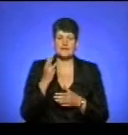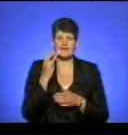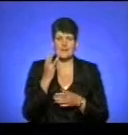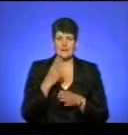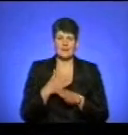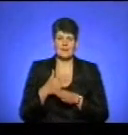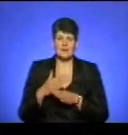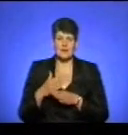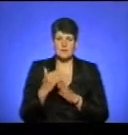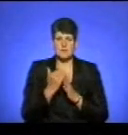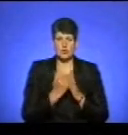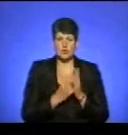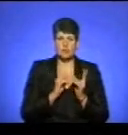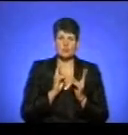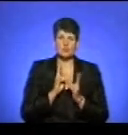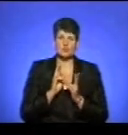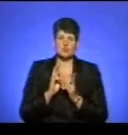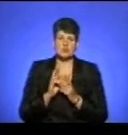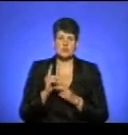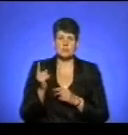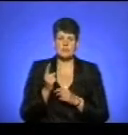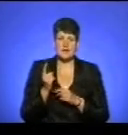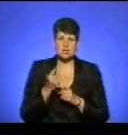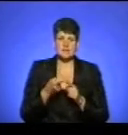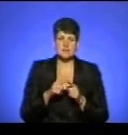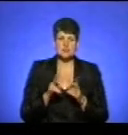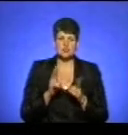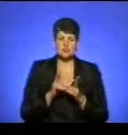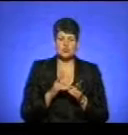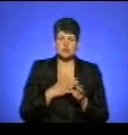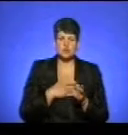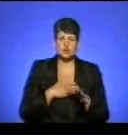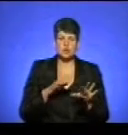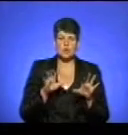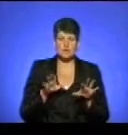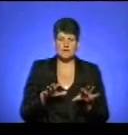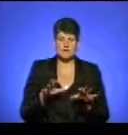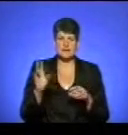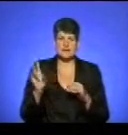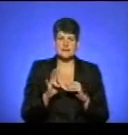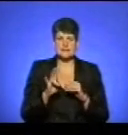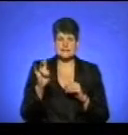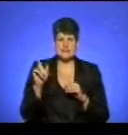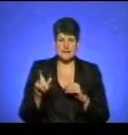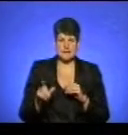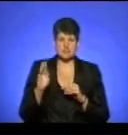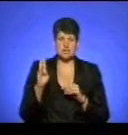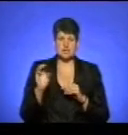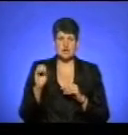3 етапи програми зустрічі. Перше – це є зустріч нашого глави і церкви, патріарха